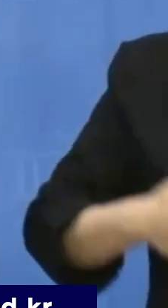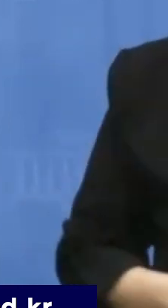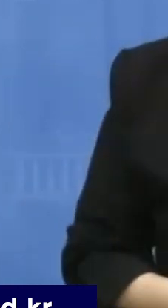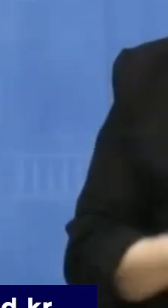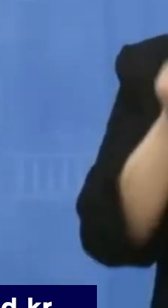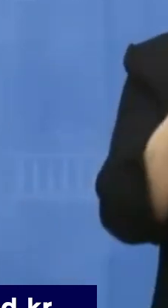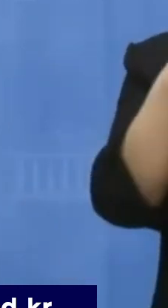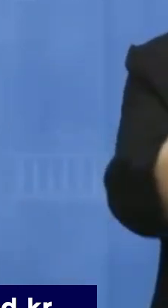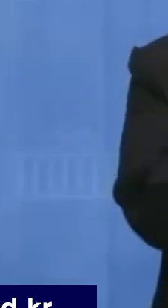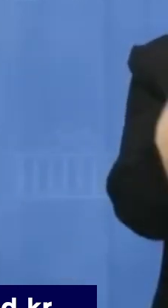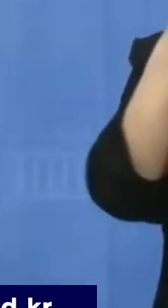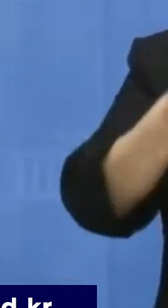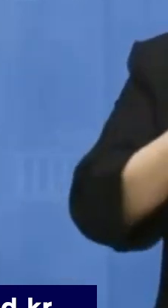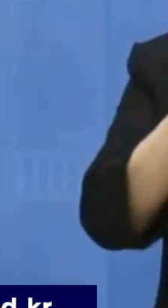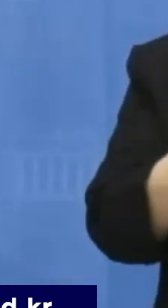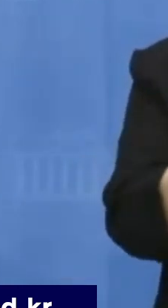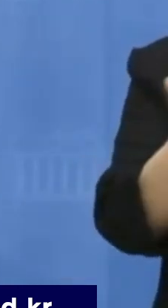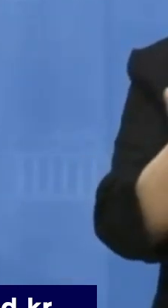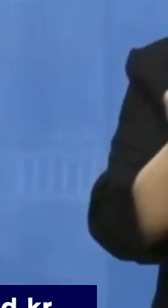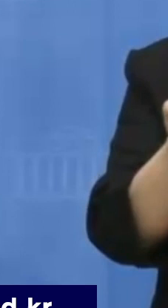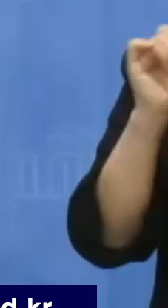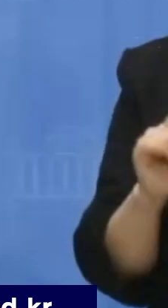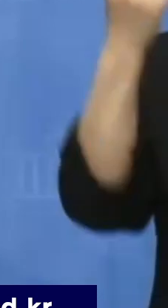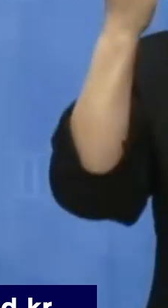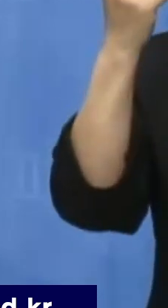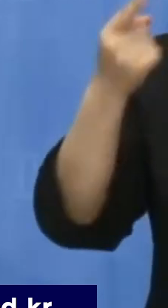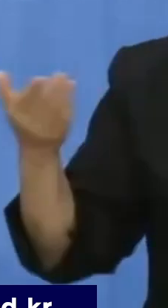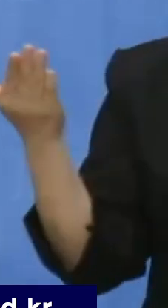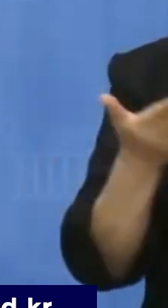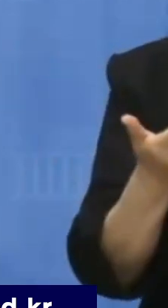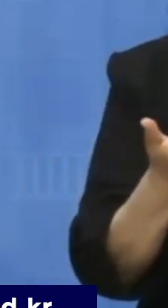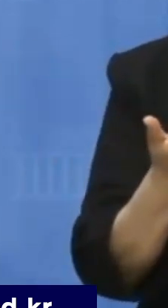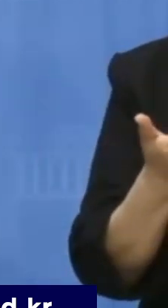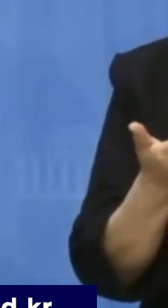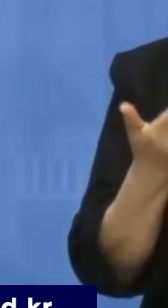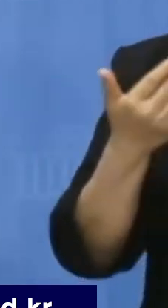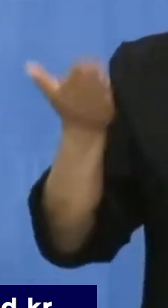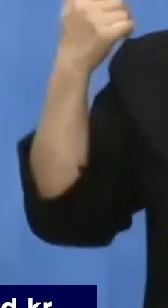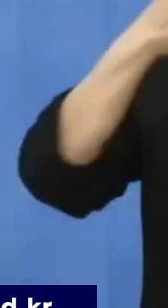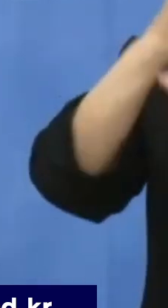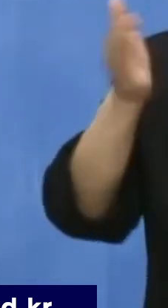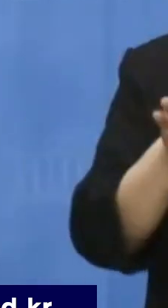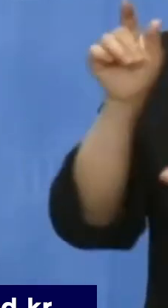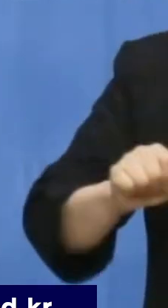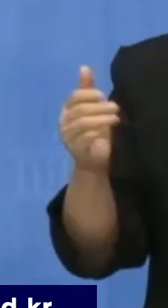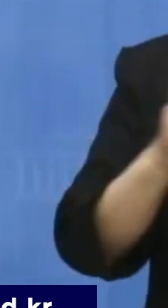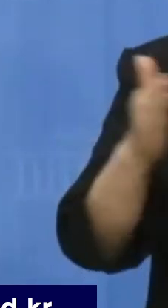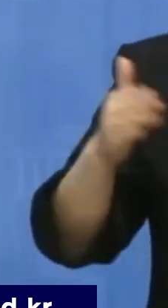행정지원부서의 신설을 신속하게 추진할 수밖에 없는 원인을 제공한 것 또한 전 민주당 정권입니다.